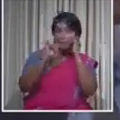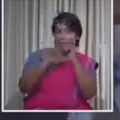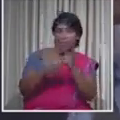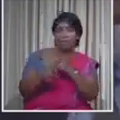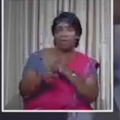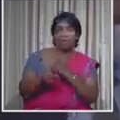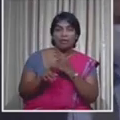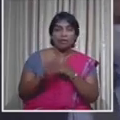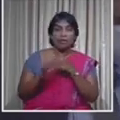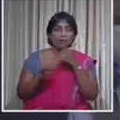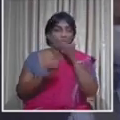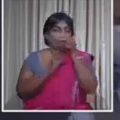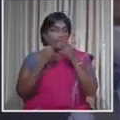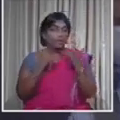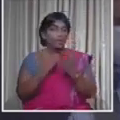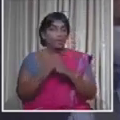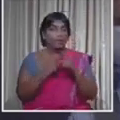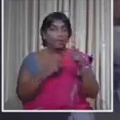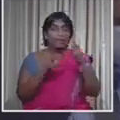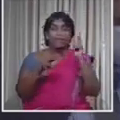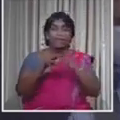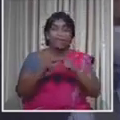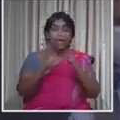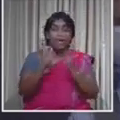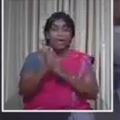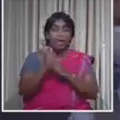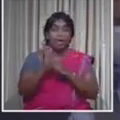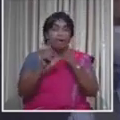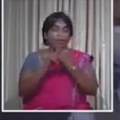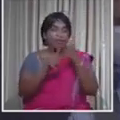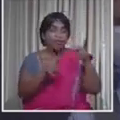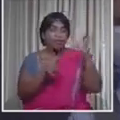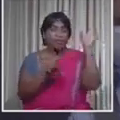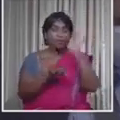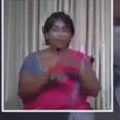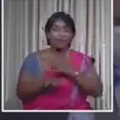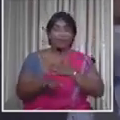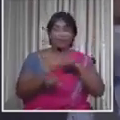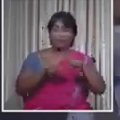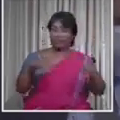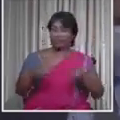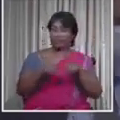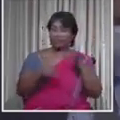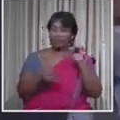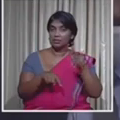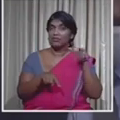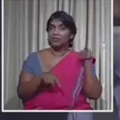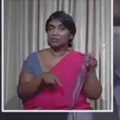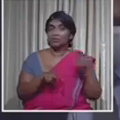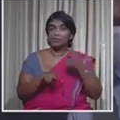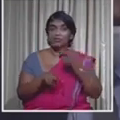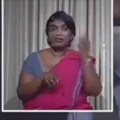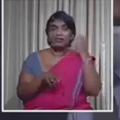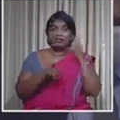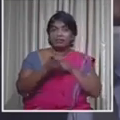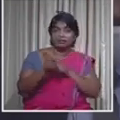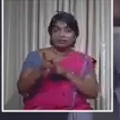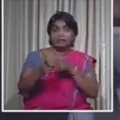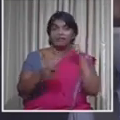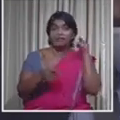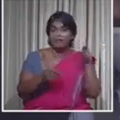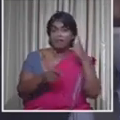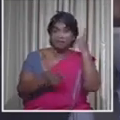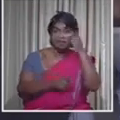ඩ්‍රාමා එකක් හදලා අර ඔබතුමාලගේ මිත්‍රයා නාමල් කුමාර දාලා හඬපටියක් දාලා අර සහරාන් පස්සේ හඹාගියේ